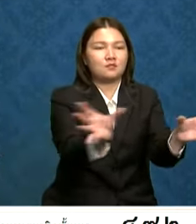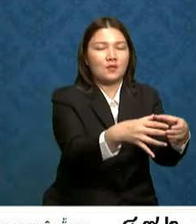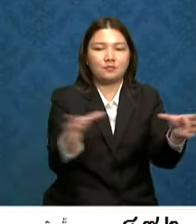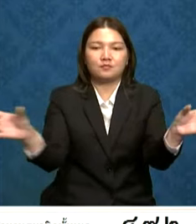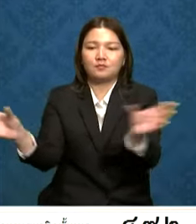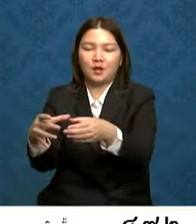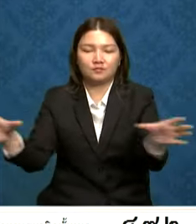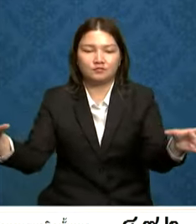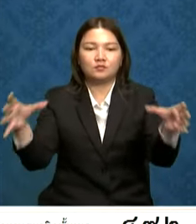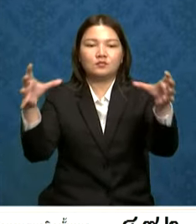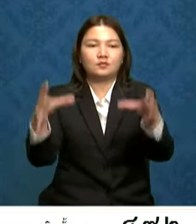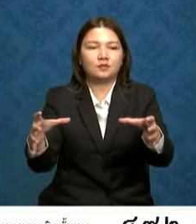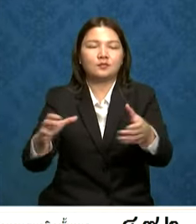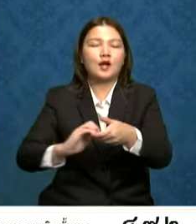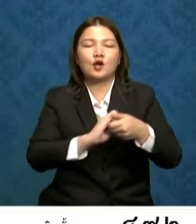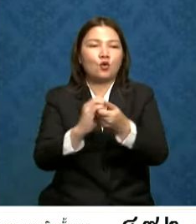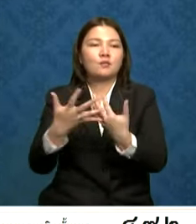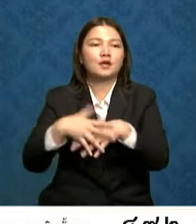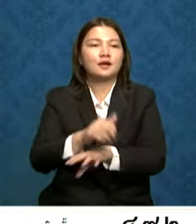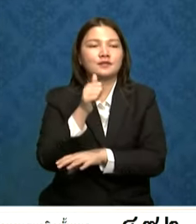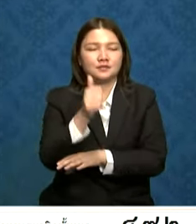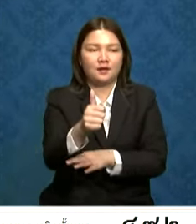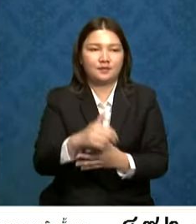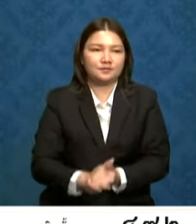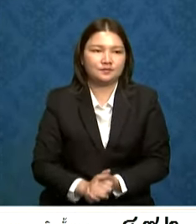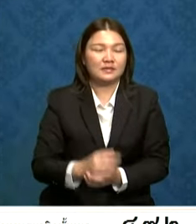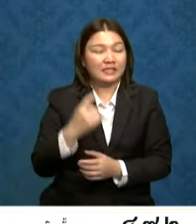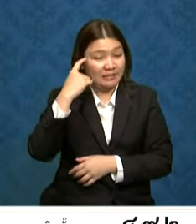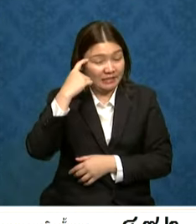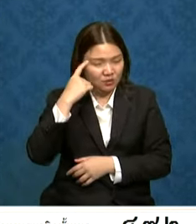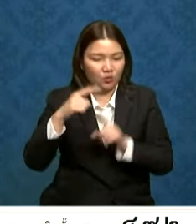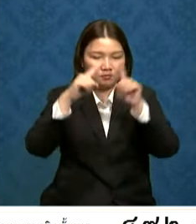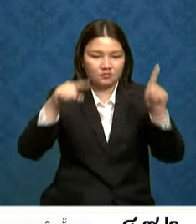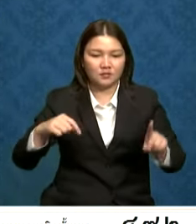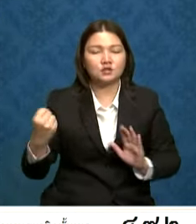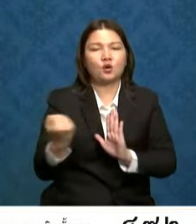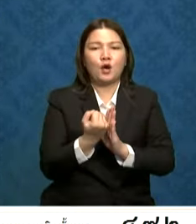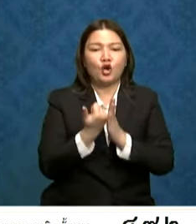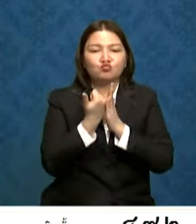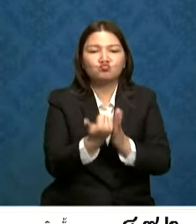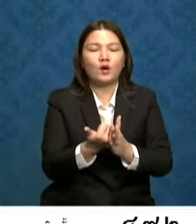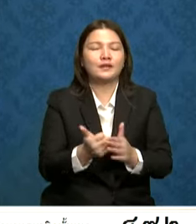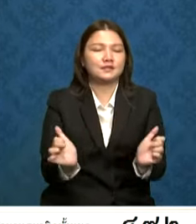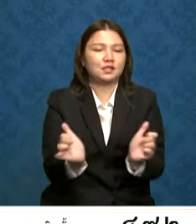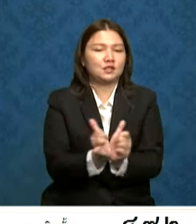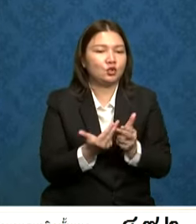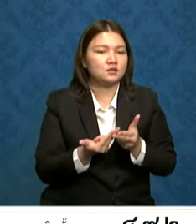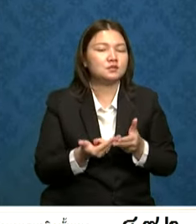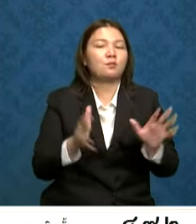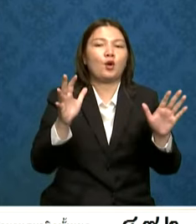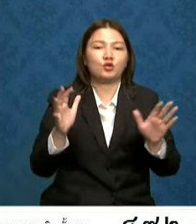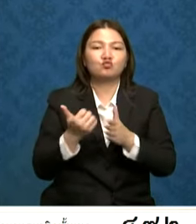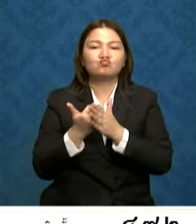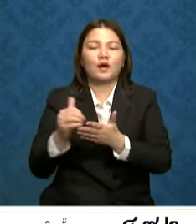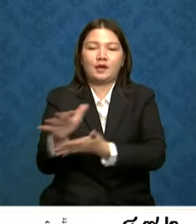ได้การตรากฎหมายนิรโทษกรรมจึงเป็นเครื่องมือในการที่จะนำพาประเทศให้เดินหน้าต่อ